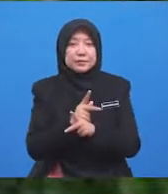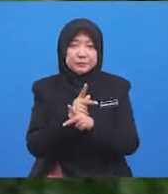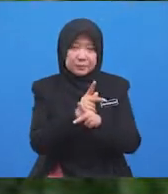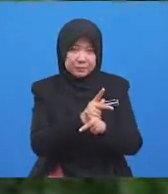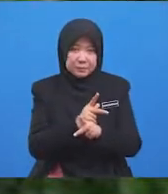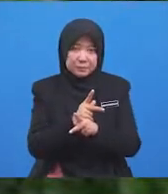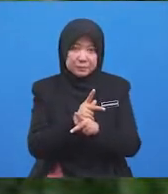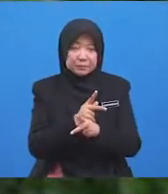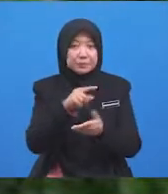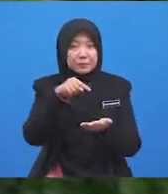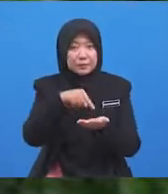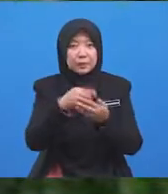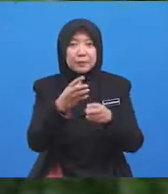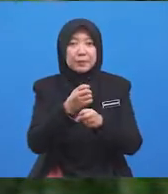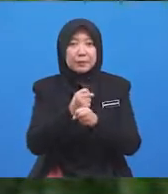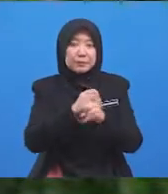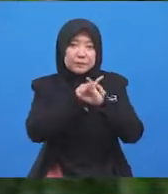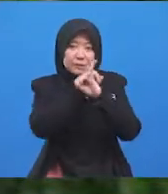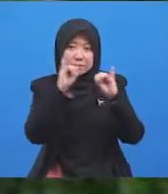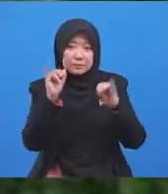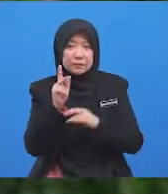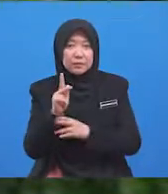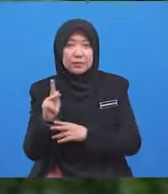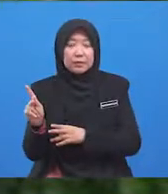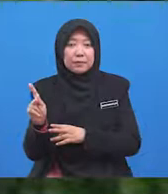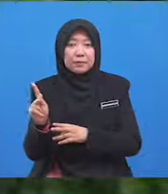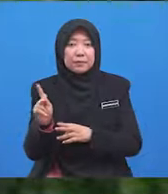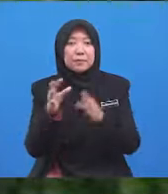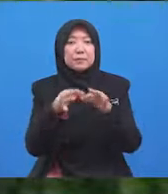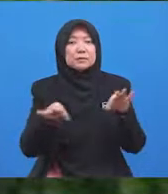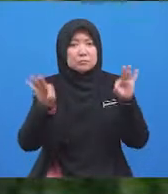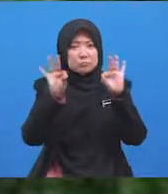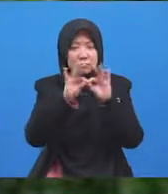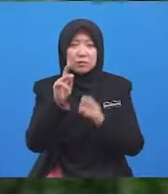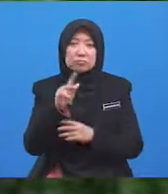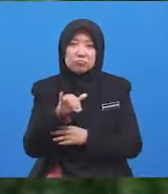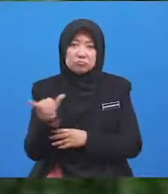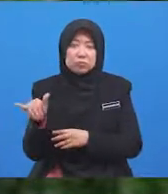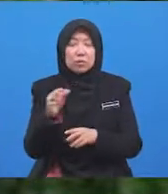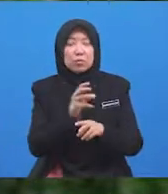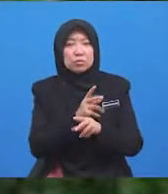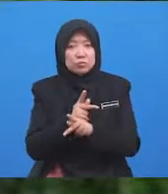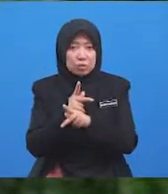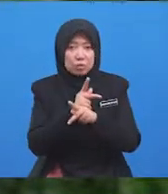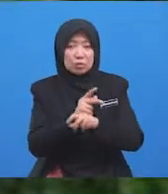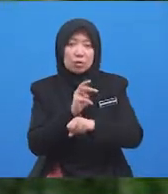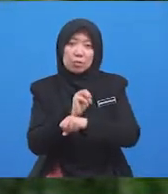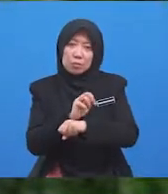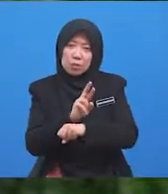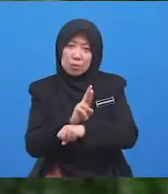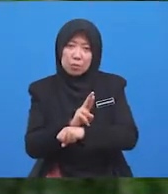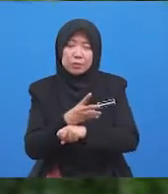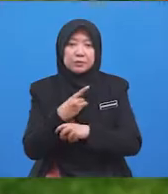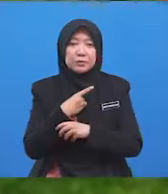kenyataan ini dapat menjelaskan bahwa betapa pentingnya menjaga Marwah diri sebagai seorang